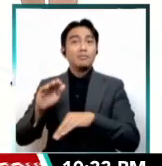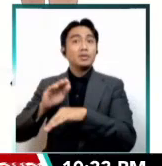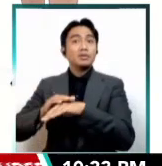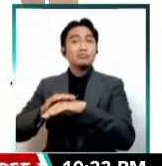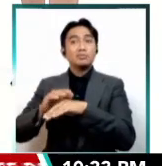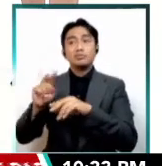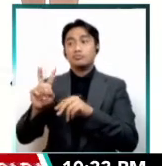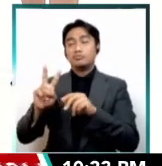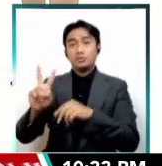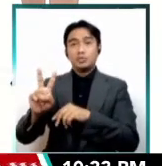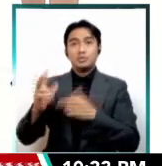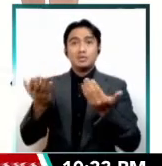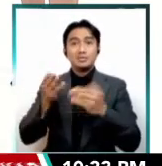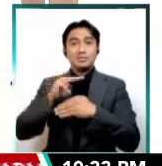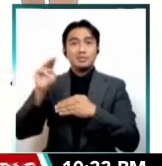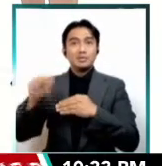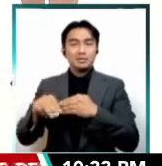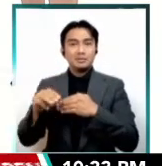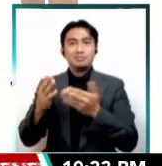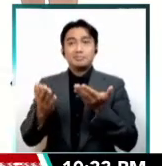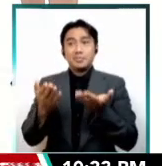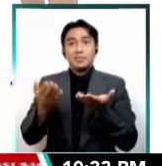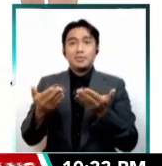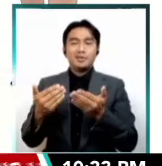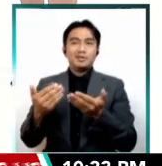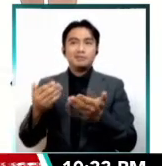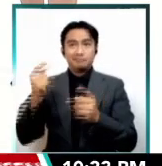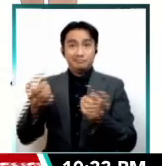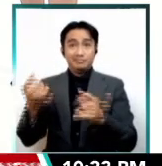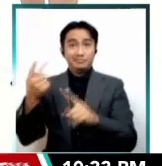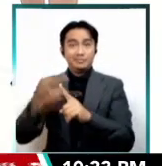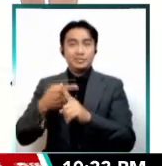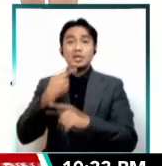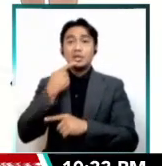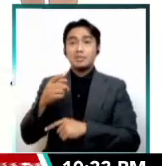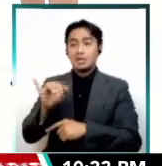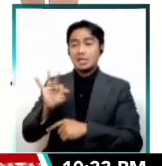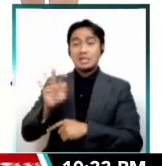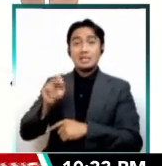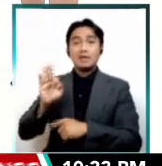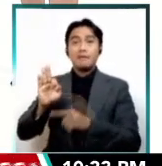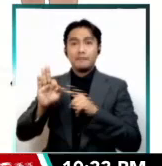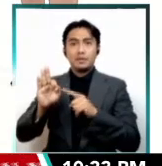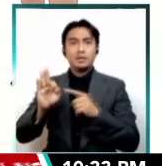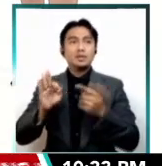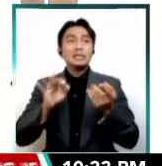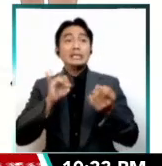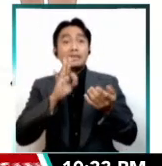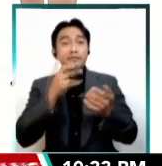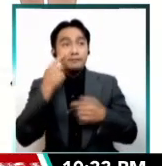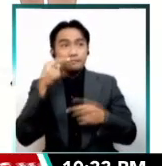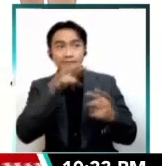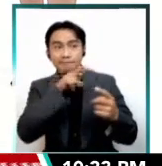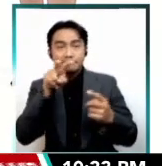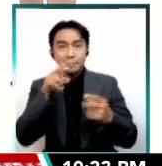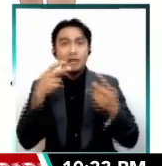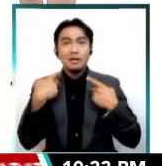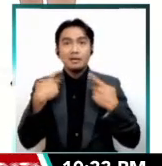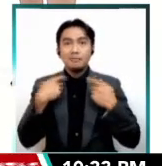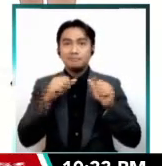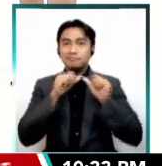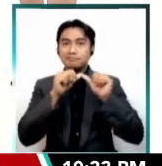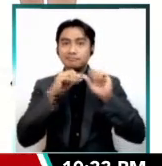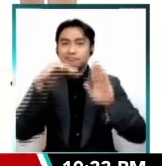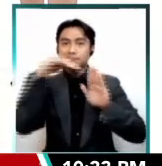sa kalagitnaan ng buwan ayon sa Interagency Task Force o IATF. Kapag natuloy yan, papayagan ng mag-operate ang